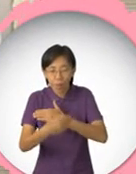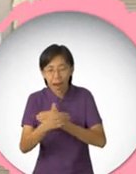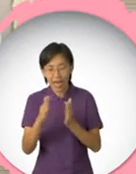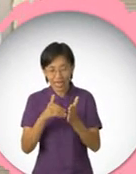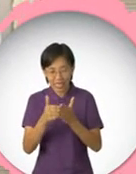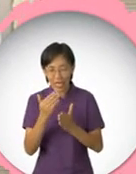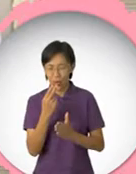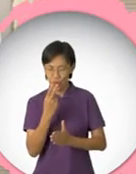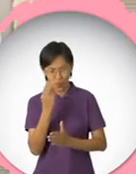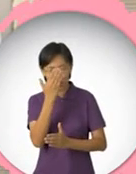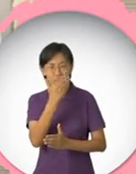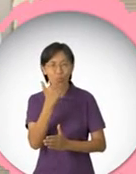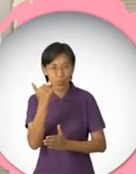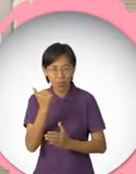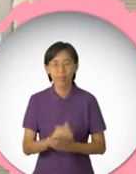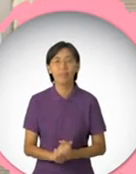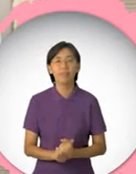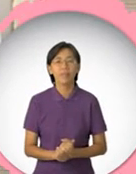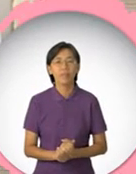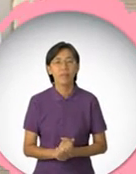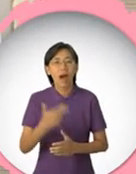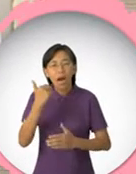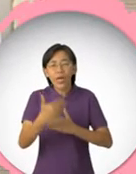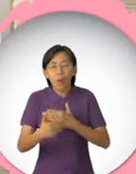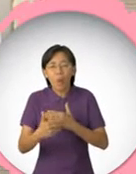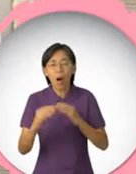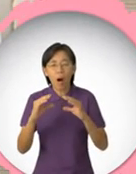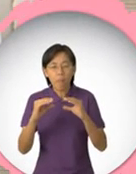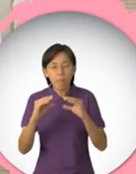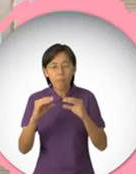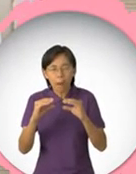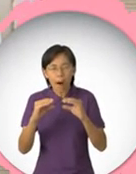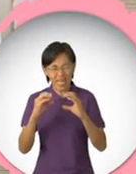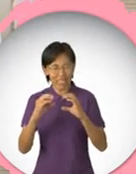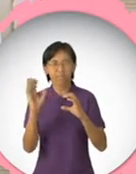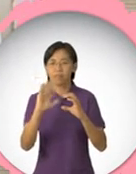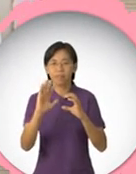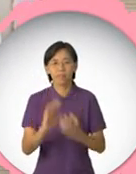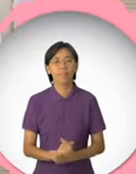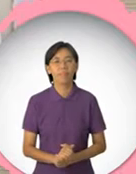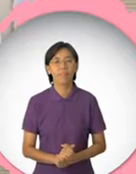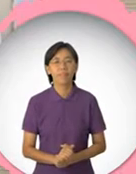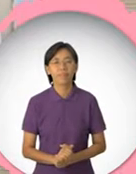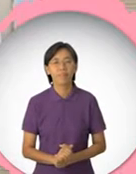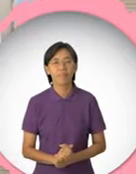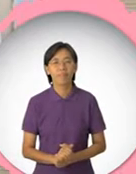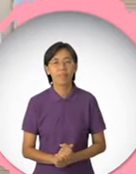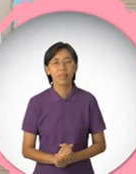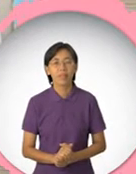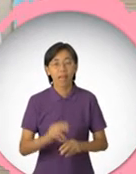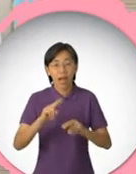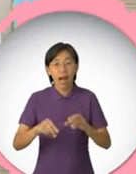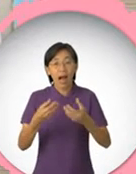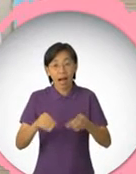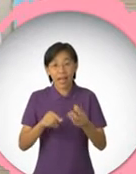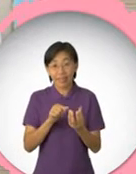แล้วก็ลักษณะของขนมเนี่ยก็จะมีลักษณะที่กรอบนุ่มๆไม่แข็งกระด้างจนเกินไป ใช้ฟองเดียวใช่ไหมครับเบอร์3 ใช้ไข่เบอ